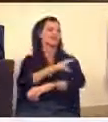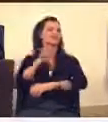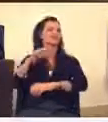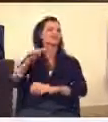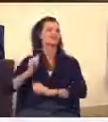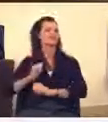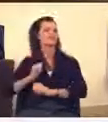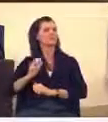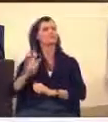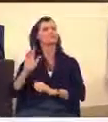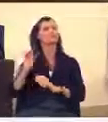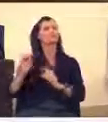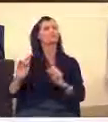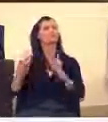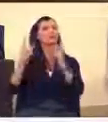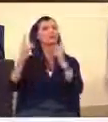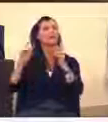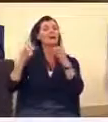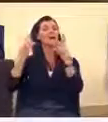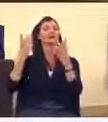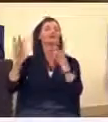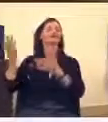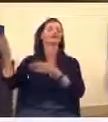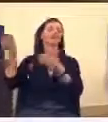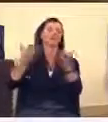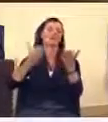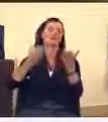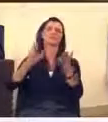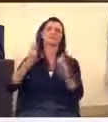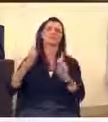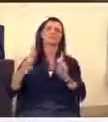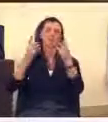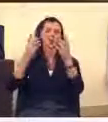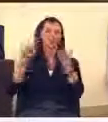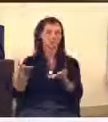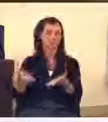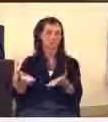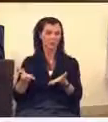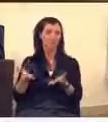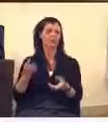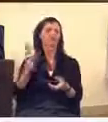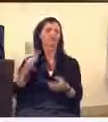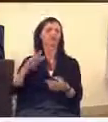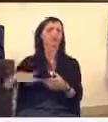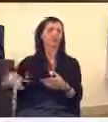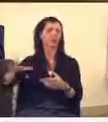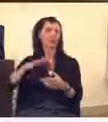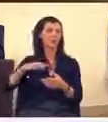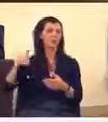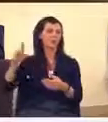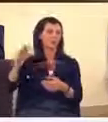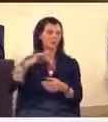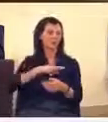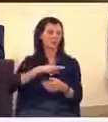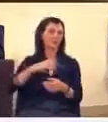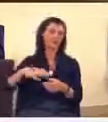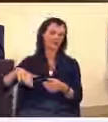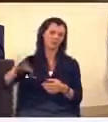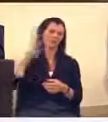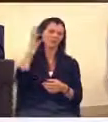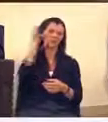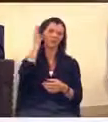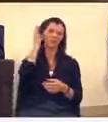צבא, במקרים חריגים אפשר להמשיך ולהזמין אותם. מה שקורה במציאות הזאת, שבעצם האוכלוסייה שהכי נפגעת, זה אוכלוסיית